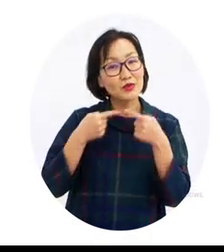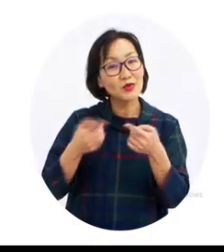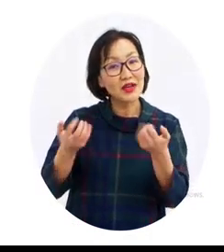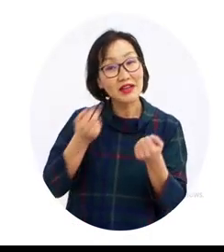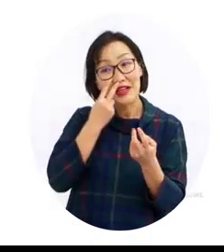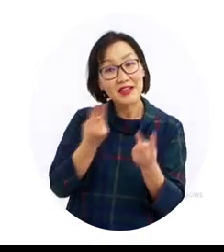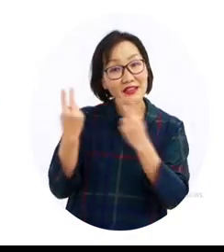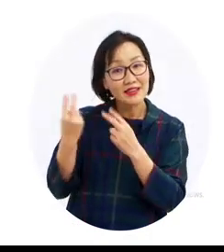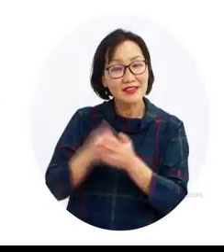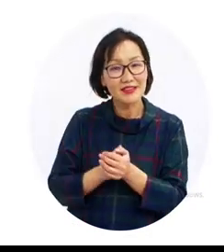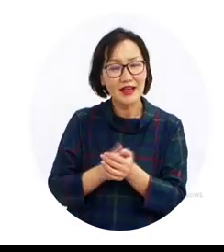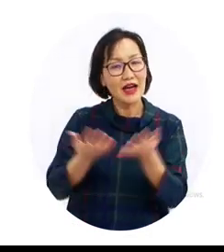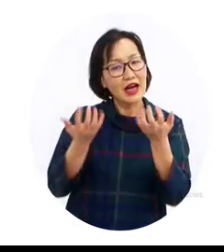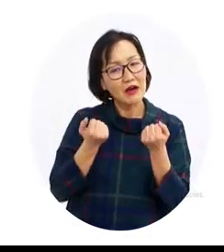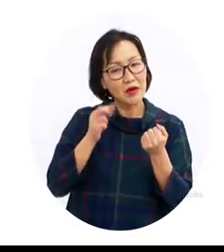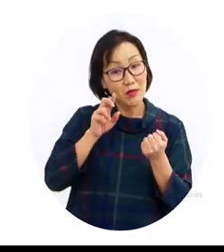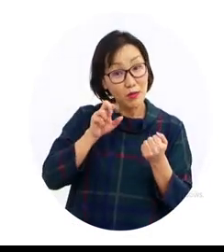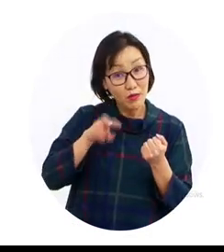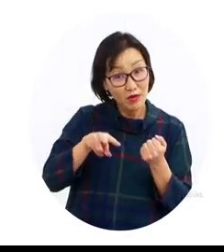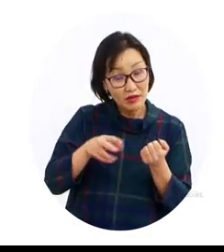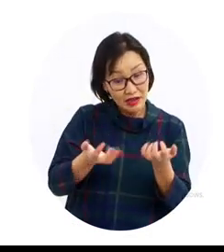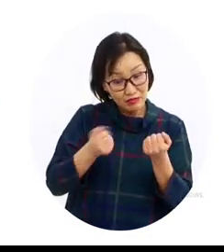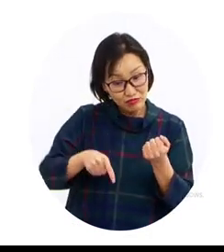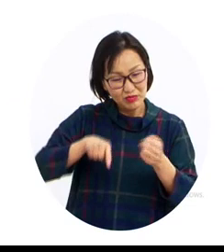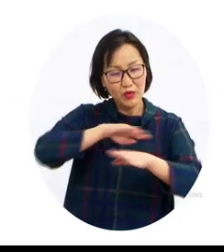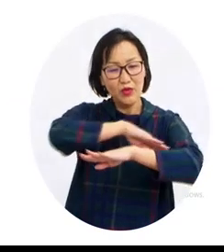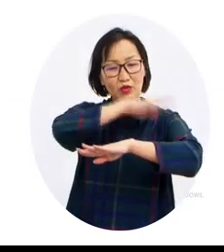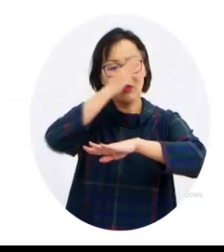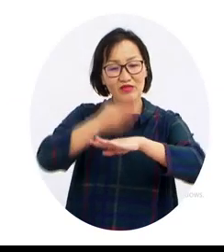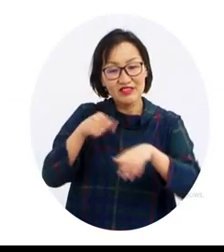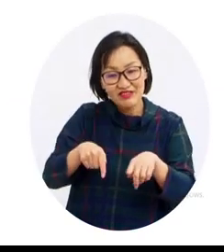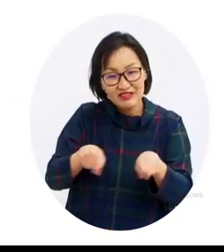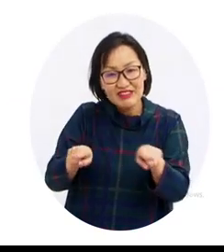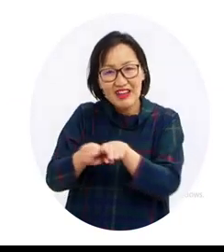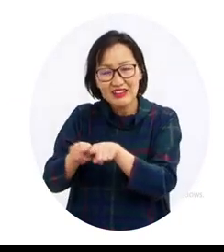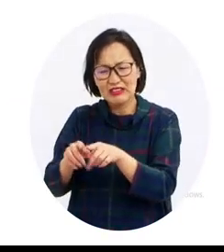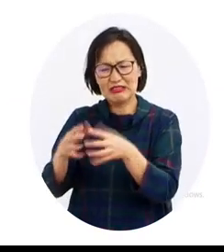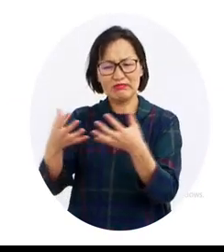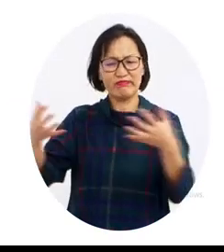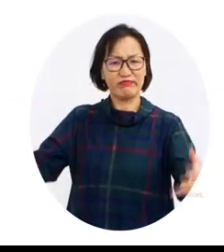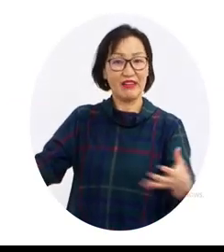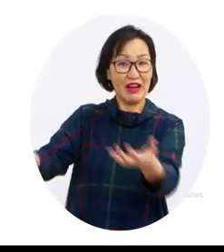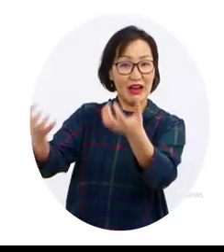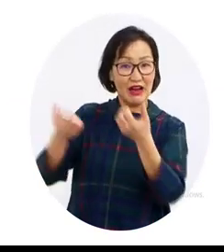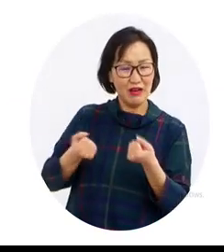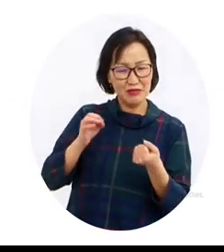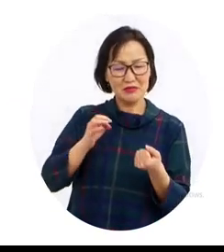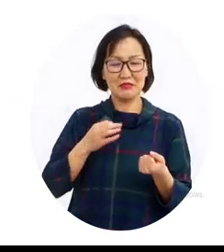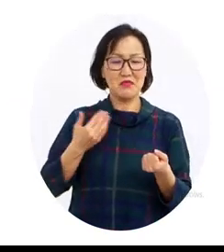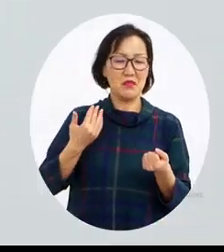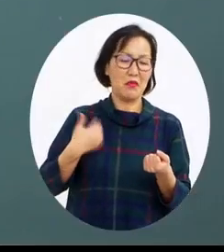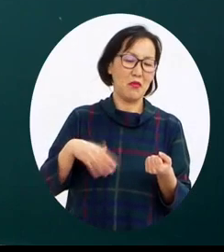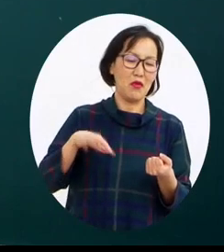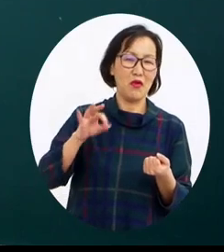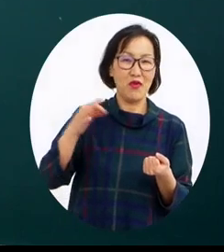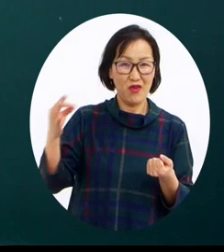байна? Авах бол уулын чинээ боловч чамлна. Өгөх бол хуруун